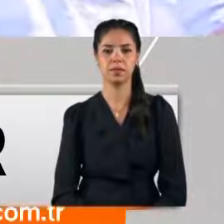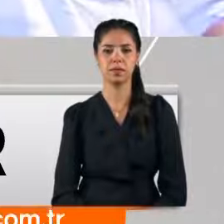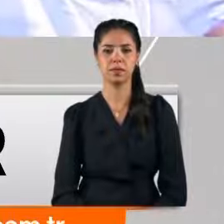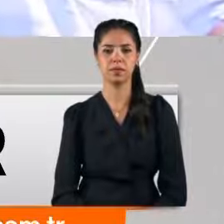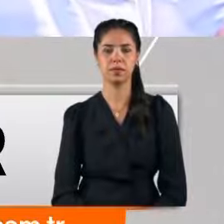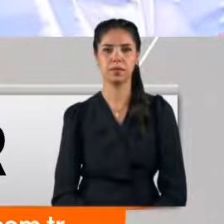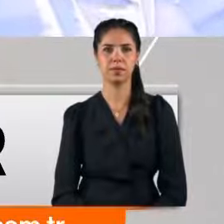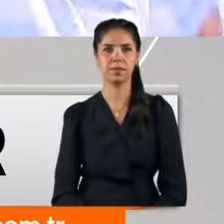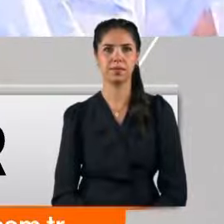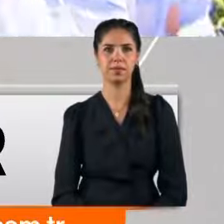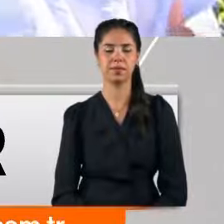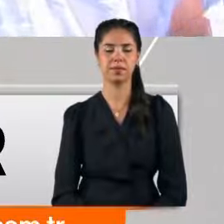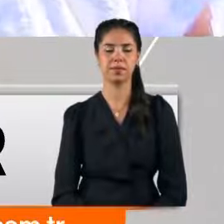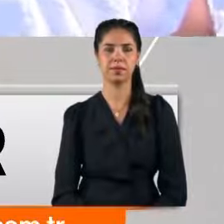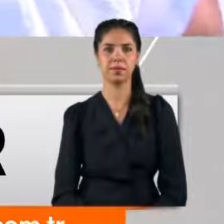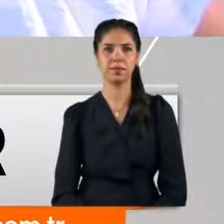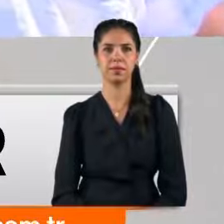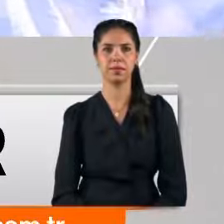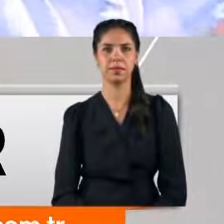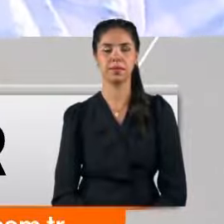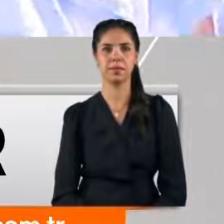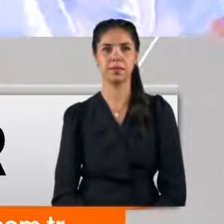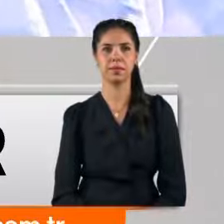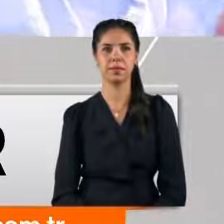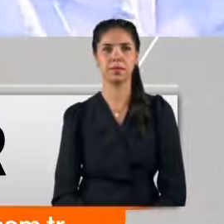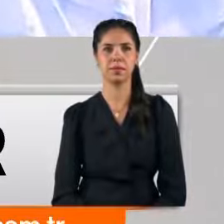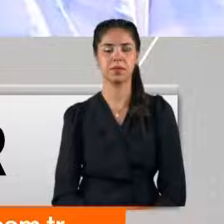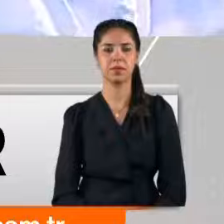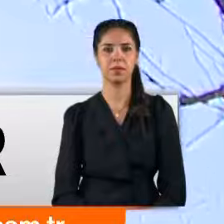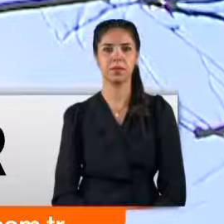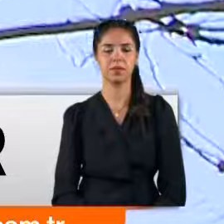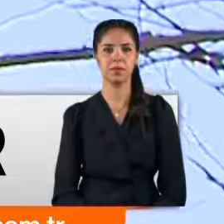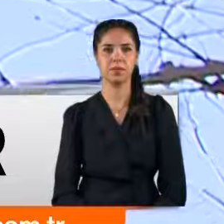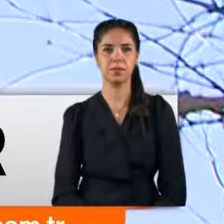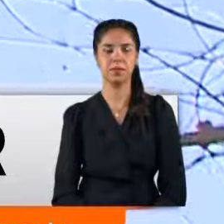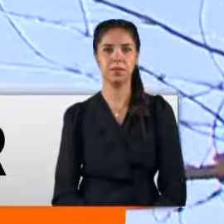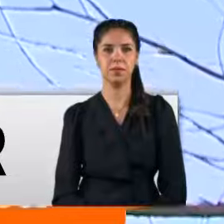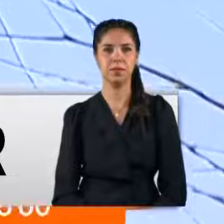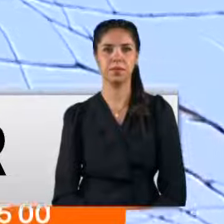da bunu görmeleri lazım diyorum ben. Yani ilgilenmeleri lazım aslında. Kaldırılsa iyi olur.